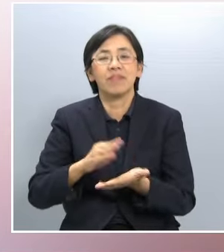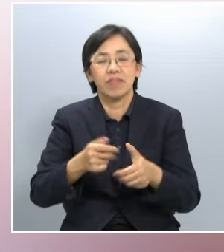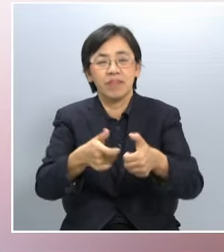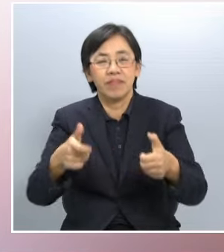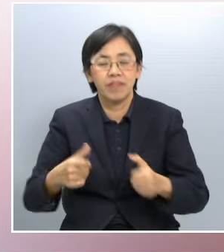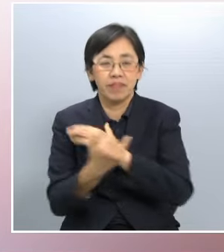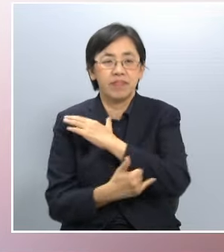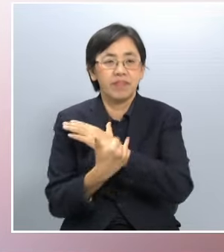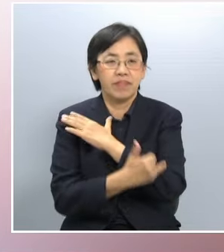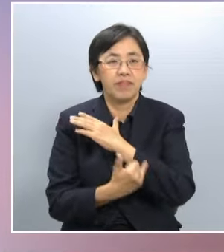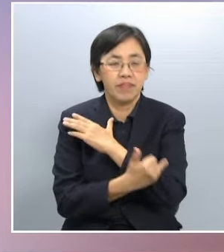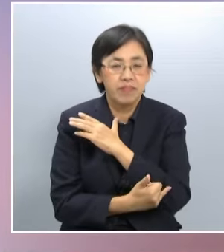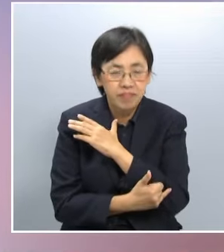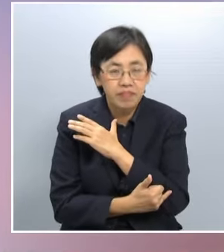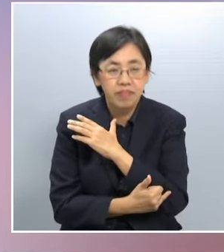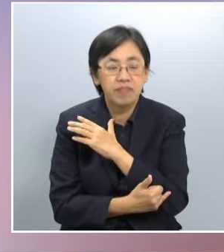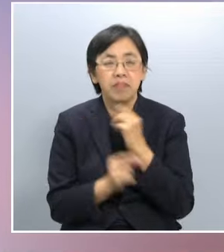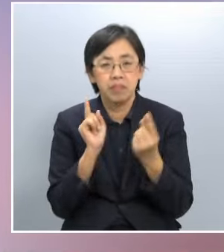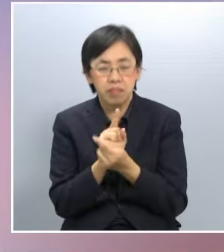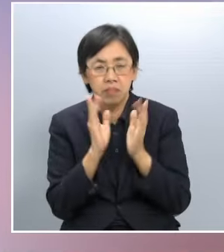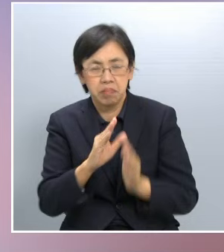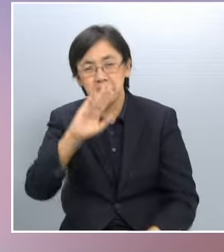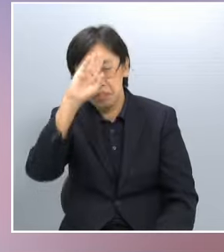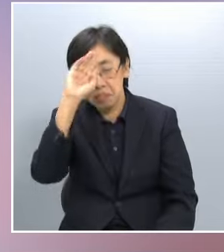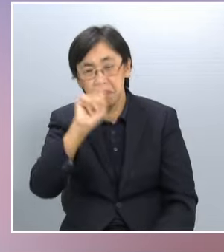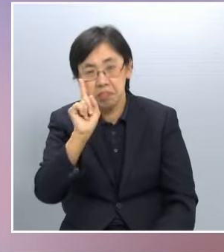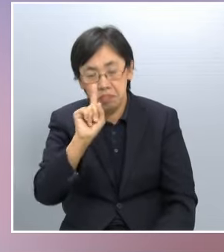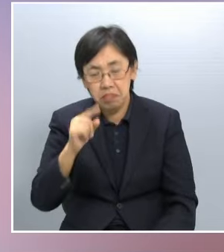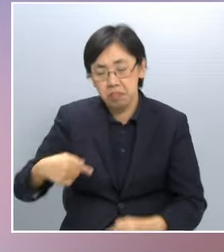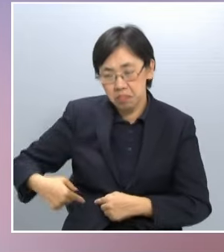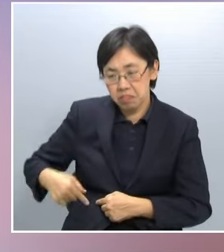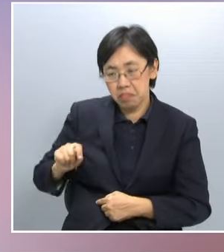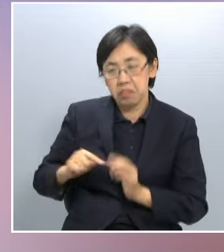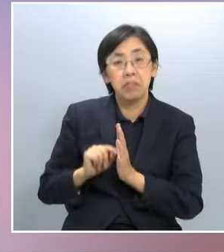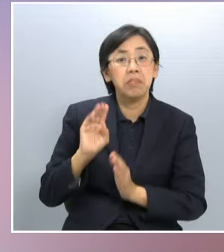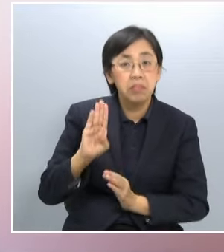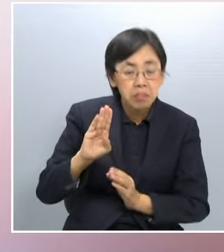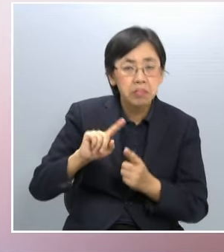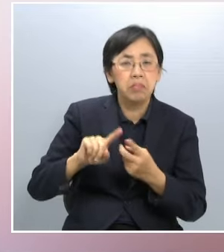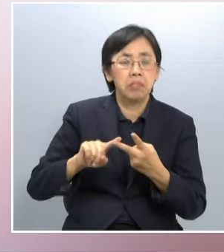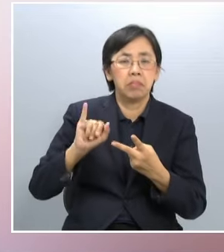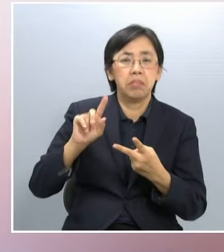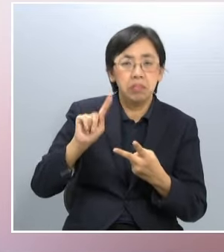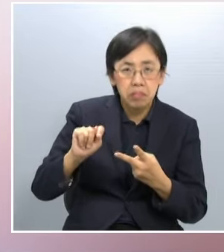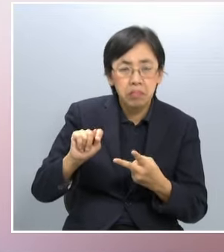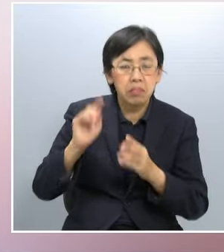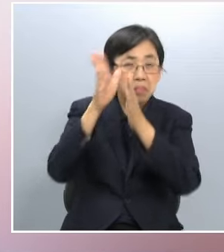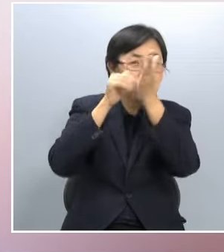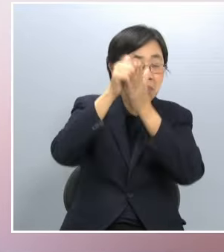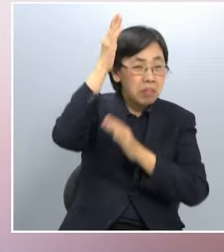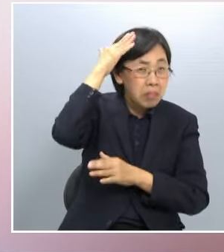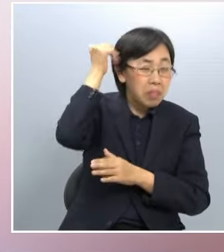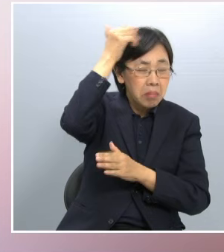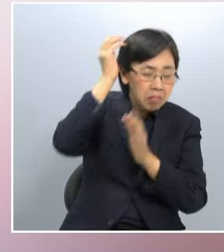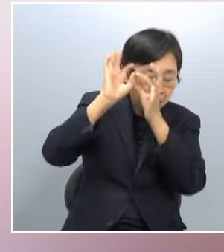ประเทศซึ่งไปพบผู้ป่วยบางรายมีความผิดปกติของตับและไตสัมพันธ์กับการสัมผัสยาย้อม